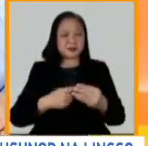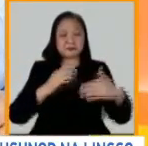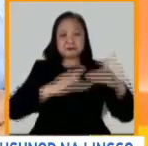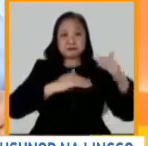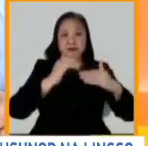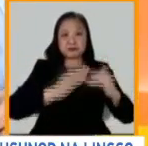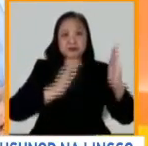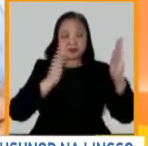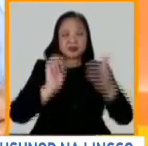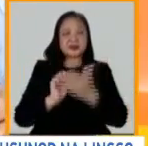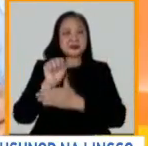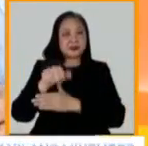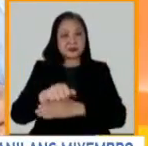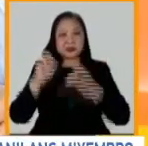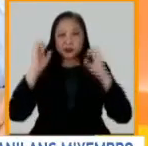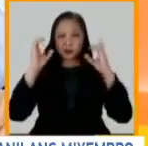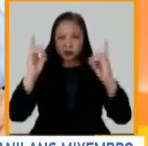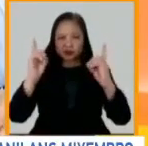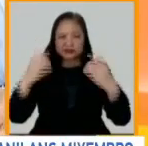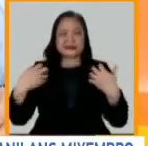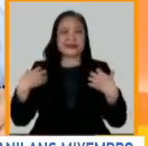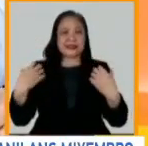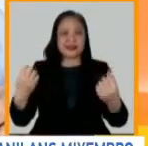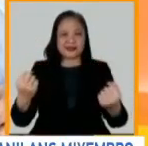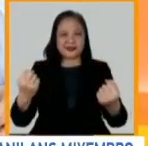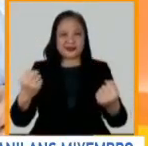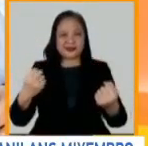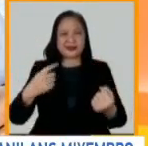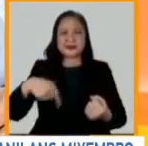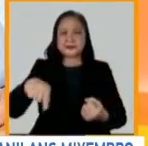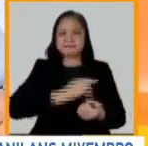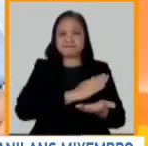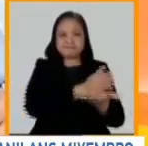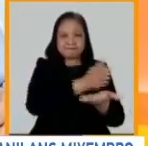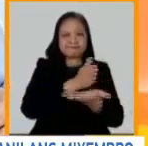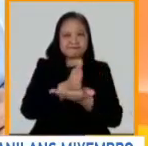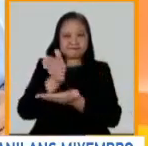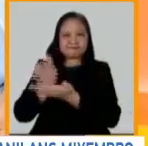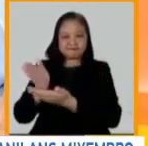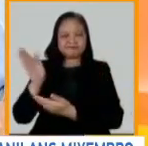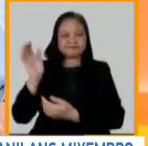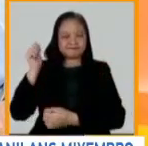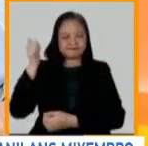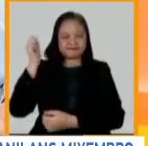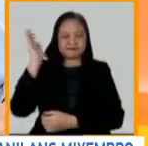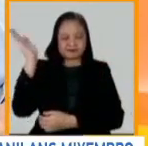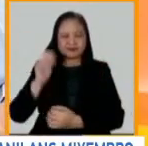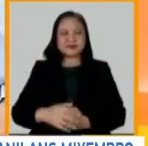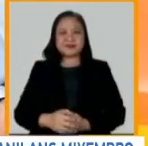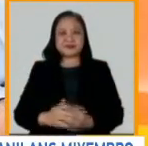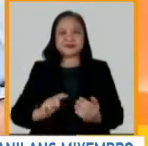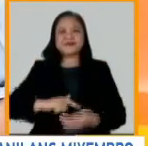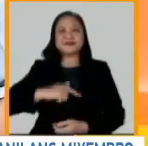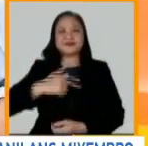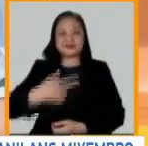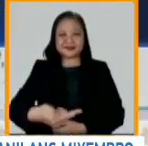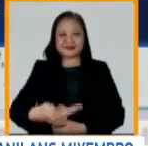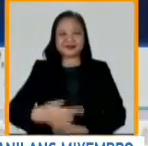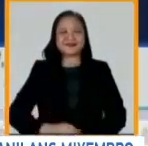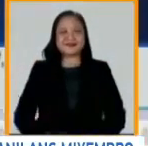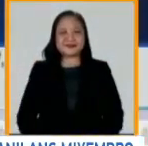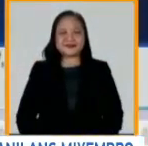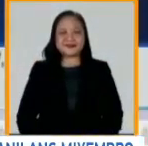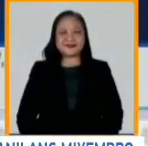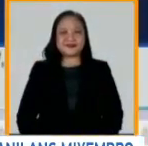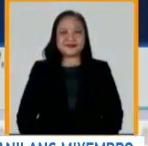edukasyon at kalusugan sa kanilang pag-iikot. May unang balita sina Victoria Tulad, Ian Cruz at Salima Refran. Laking